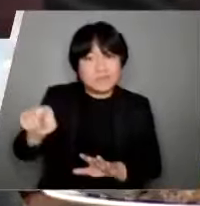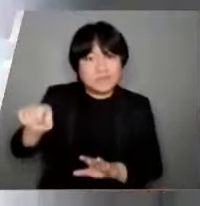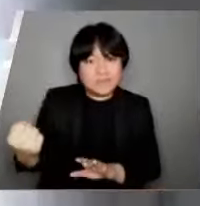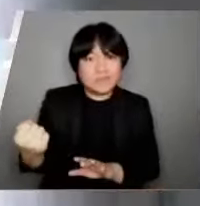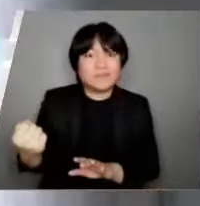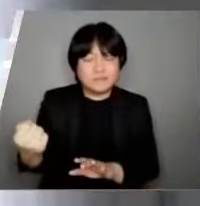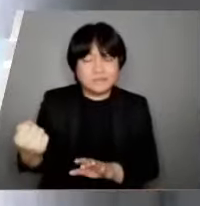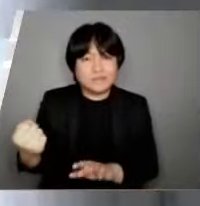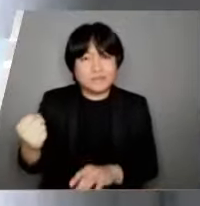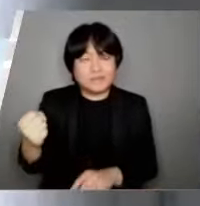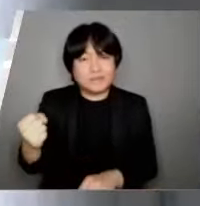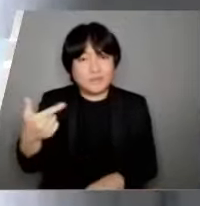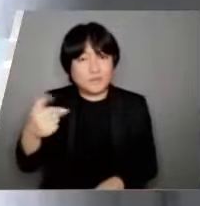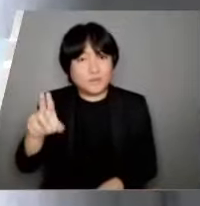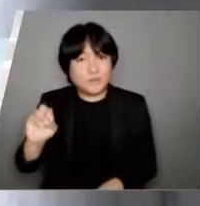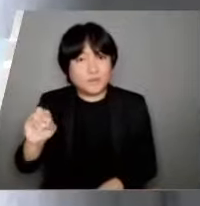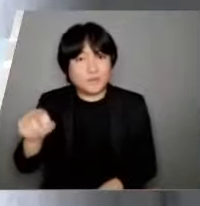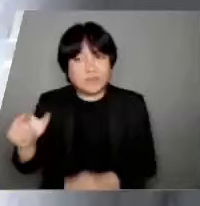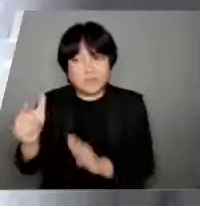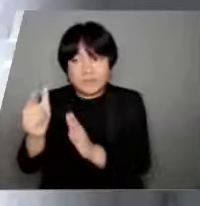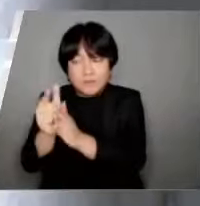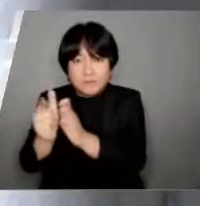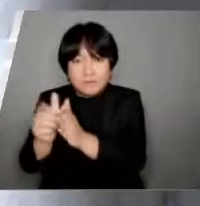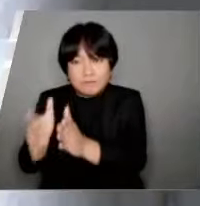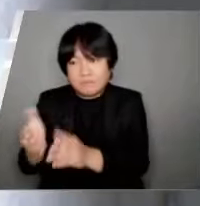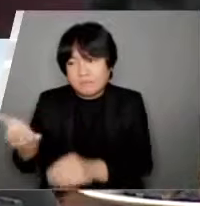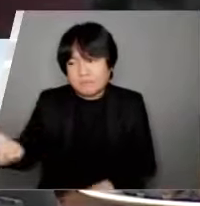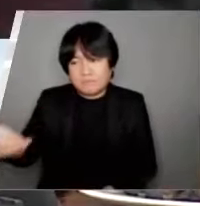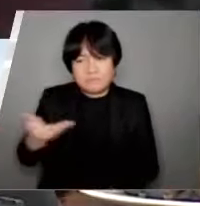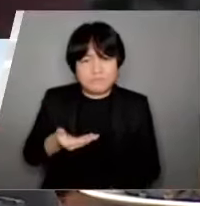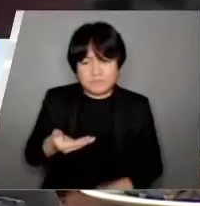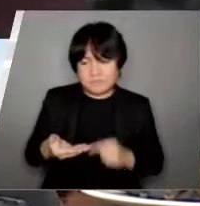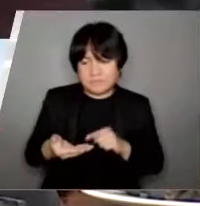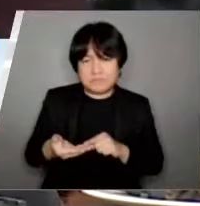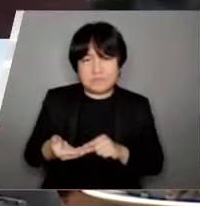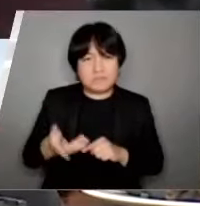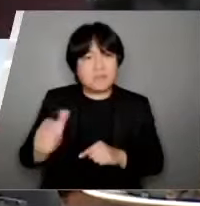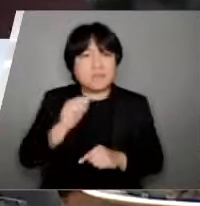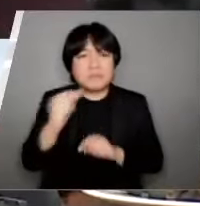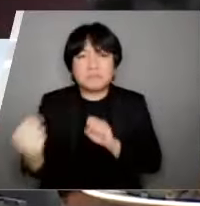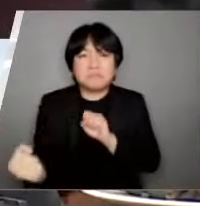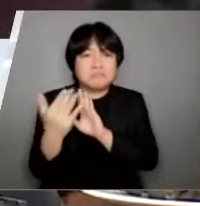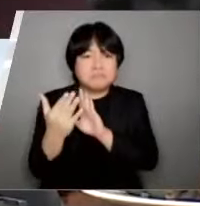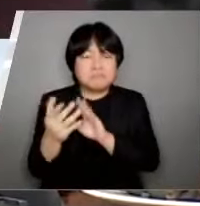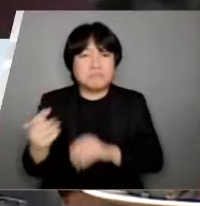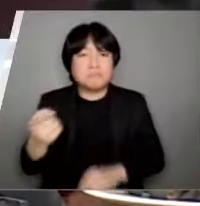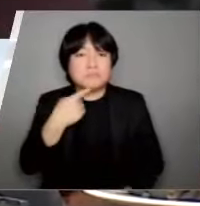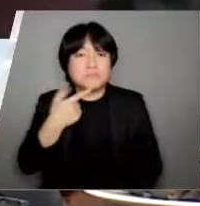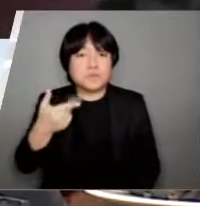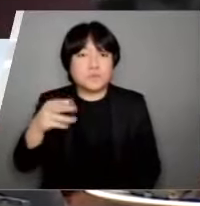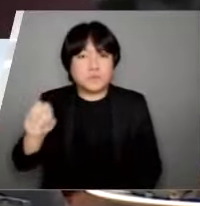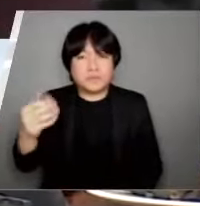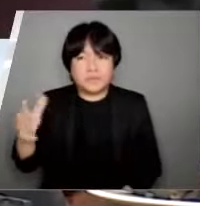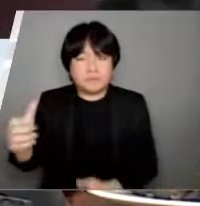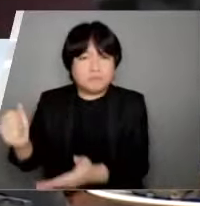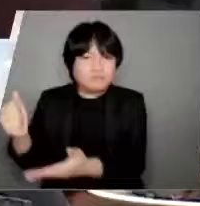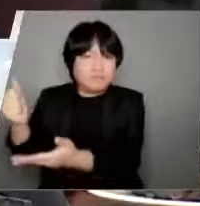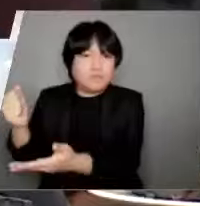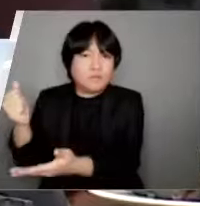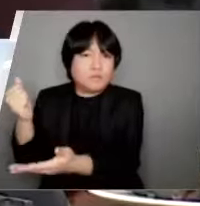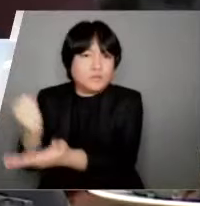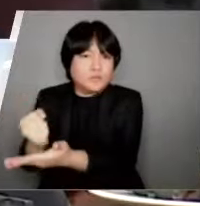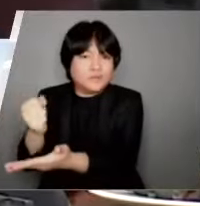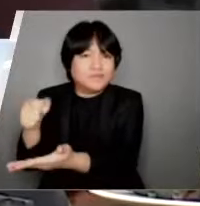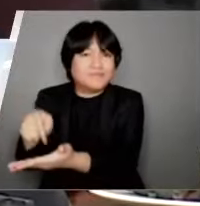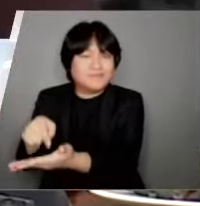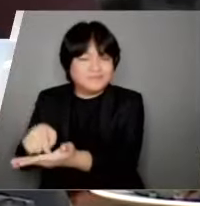Mayor. Imbis na personal na humarap sa panel of prosecutors, pinanotaryo ni Guo ang kontrasalaysay sa isang notaryo publiko